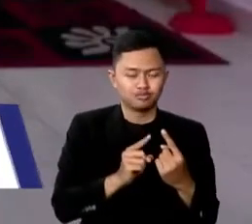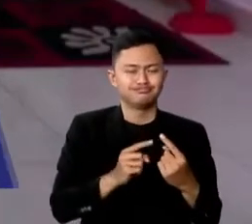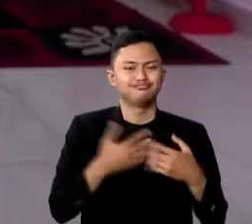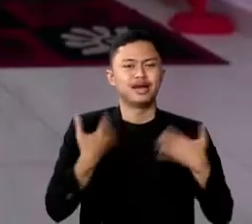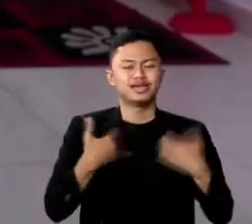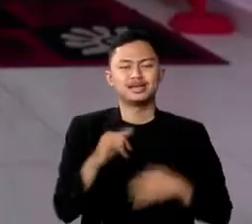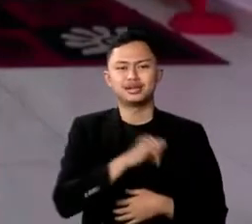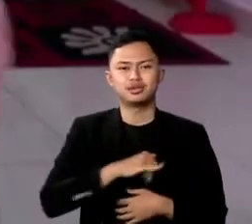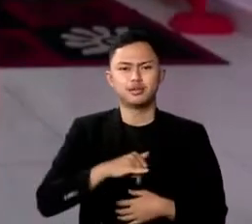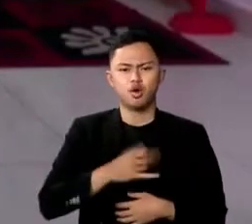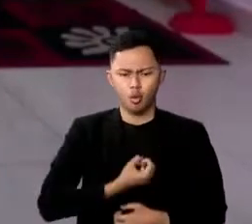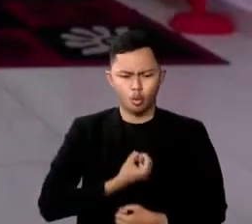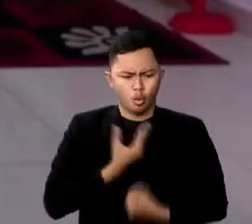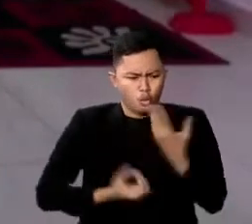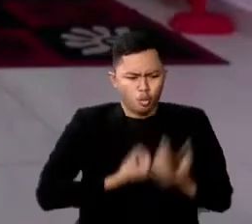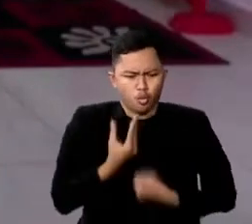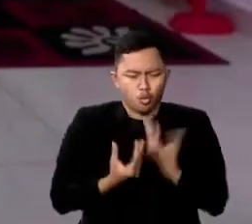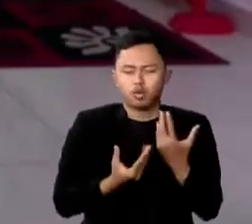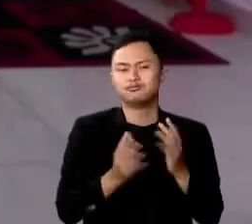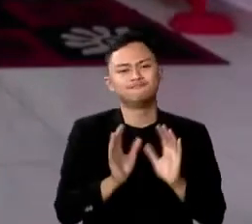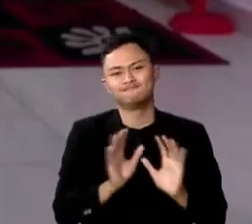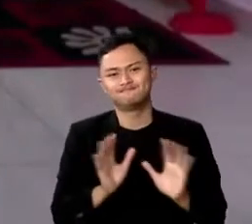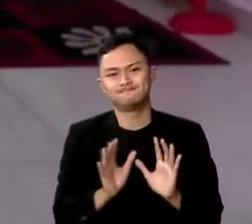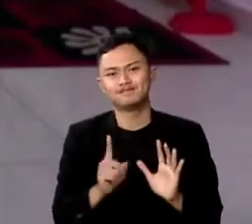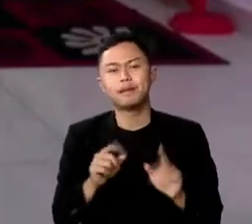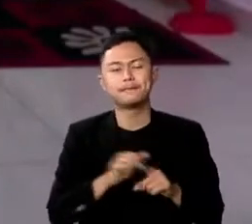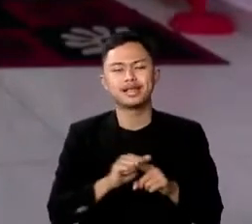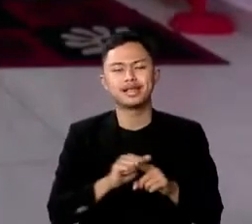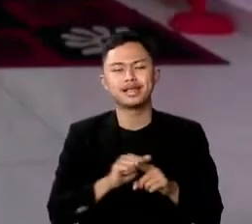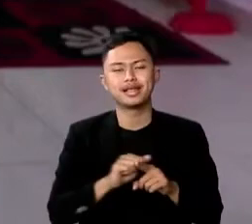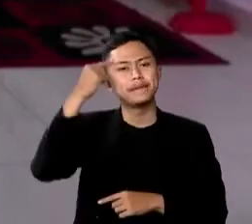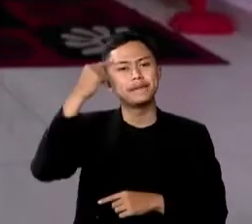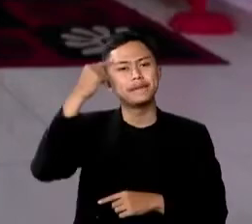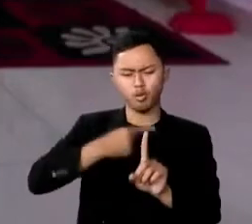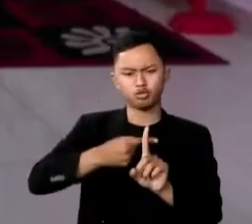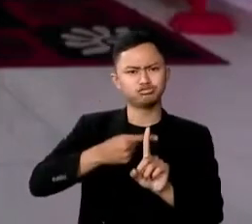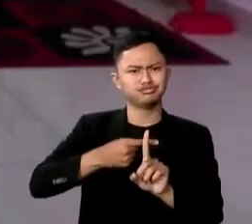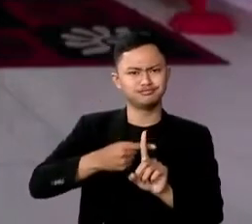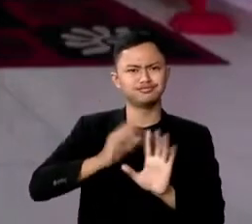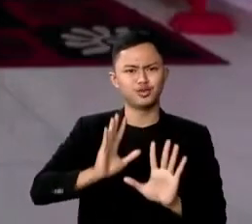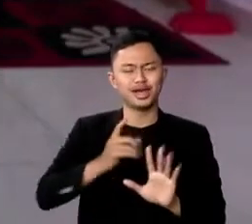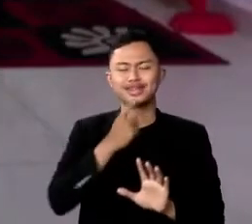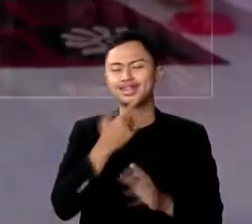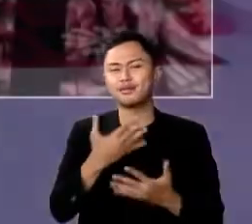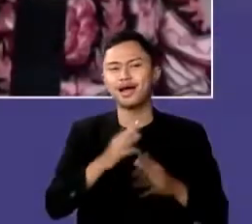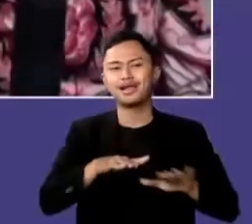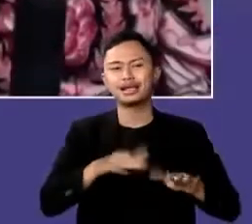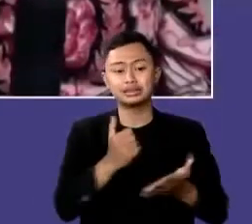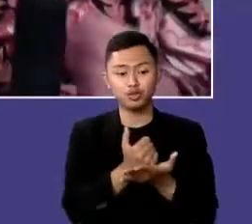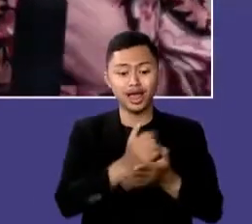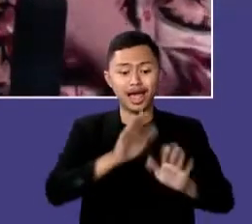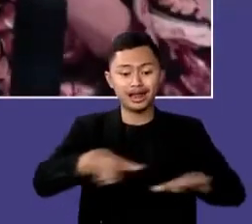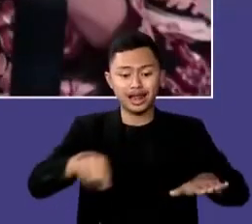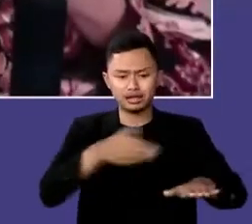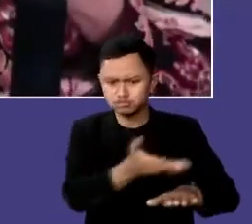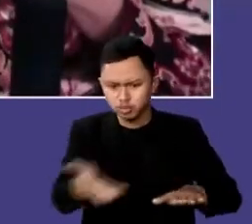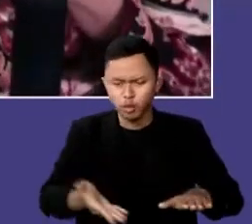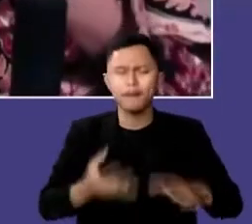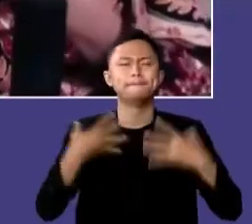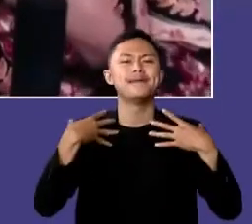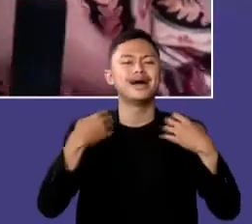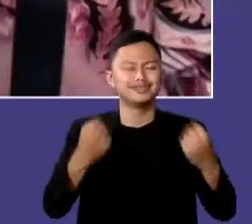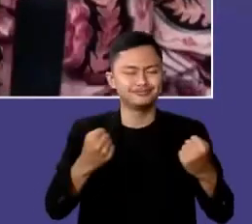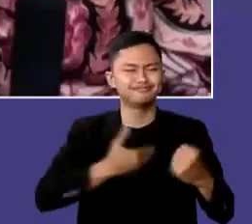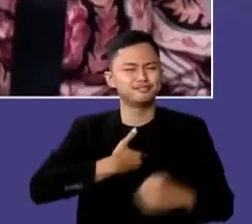tidak mudah meledak tidak mudah hafal tapi penuh dengan pikiran-pikiran positif mengenai anak bos semua anak pada dasarnya baik